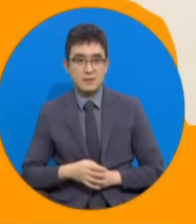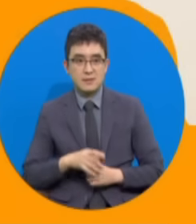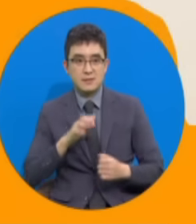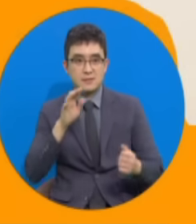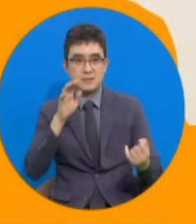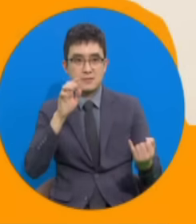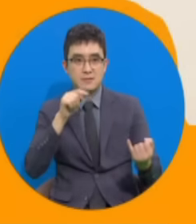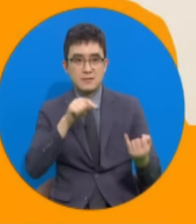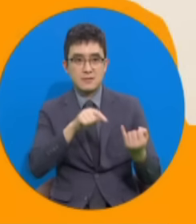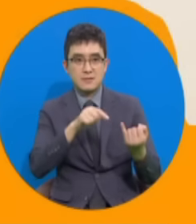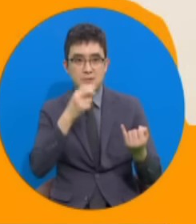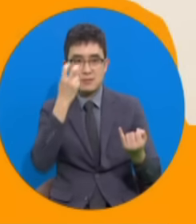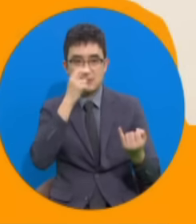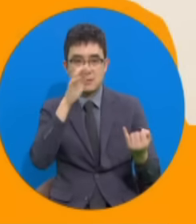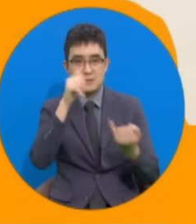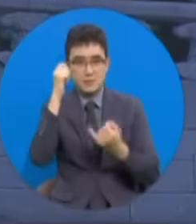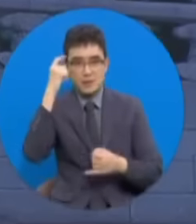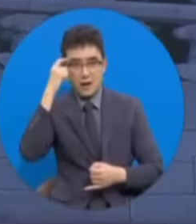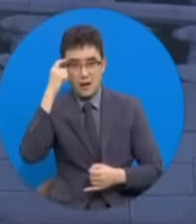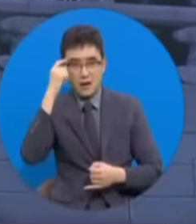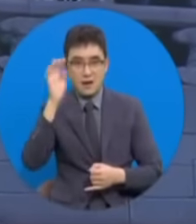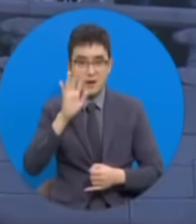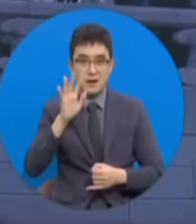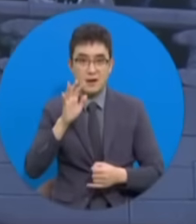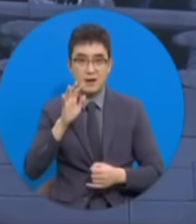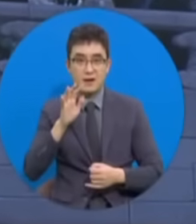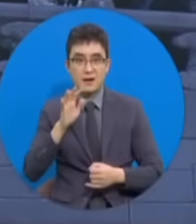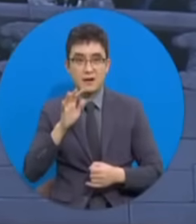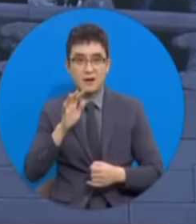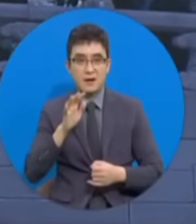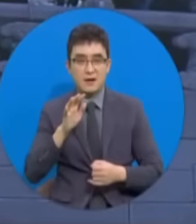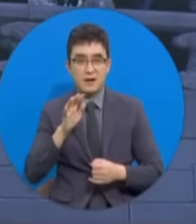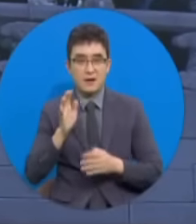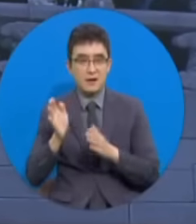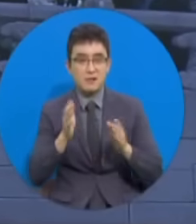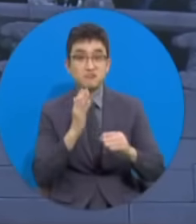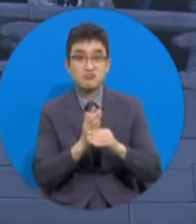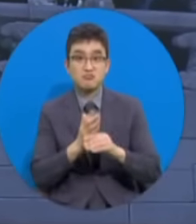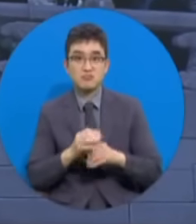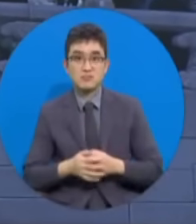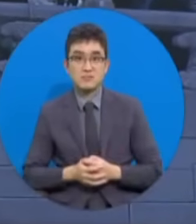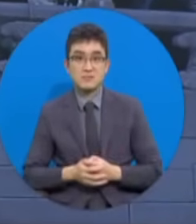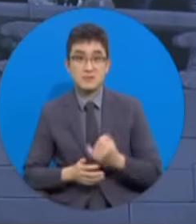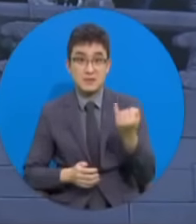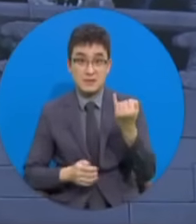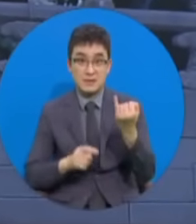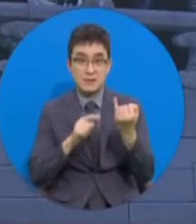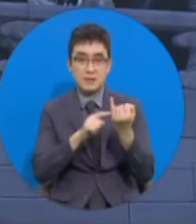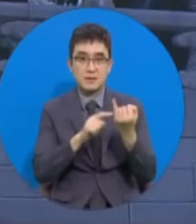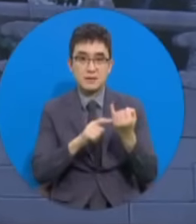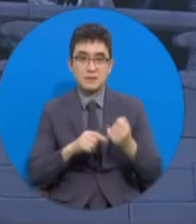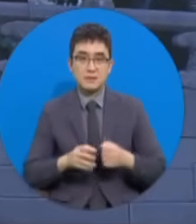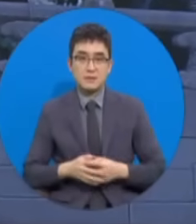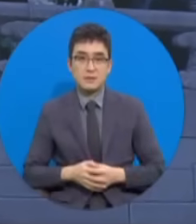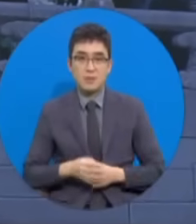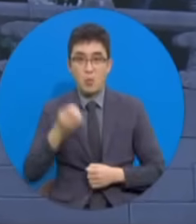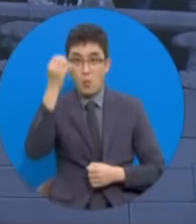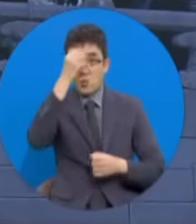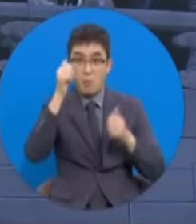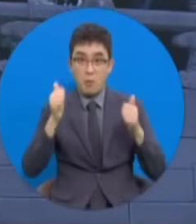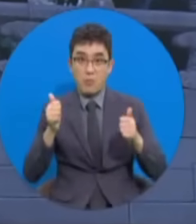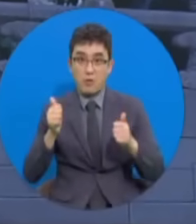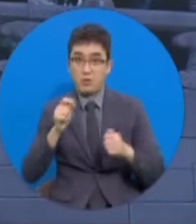할지 관심사입니다. 특히나 조민 씨는 항소를 취하했죠. 이게 선처가